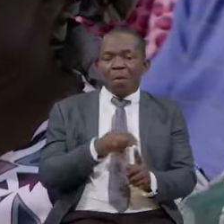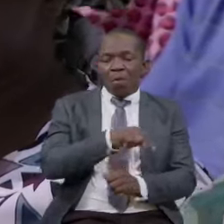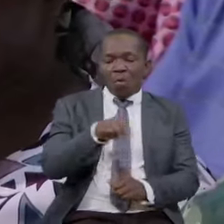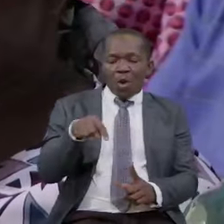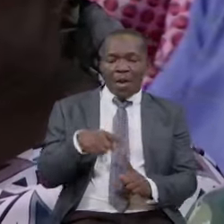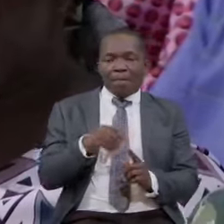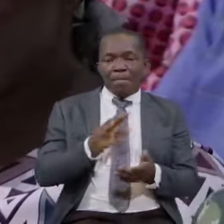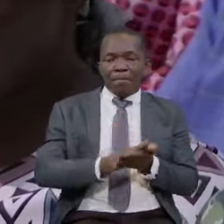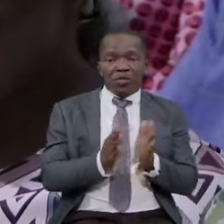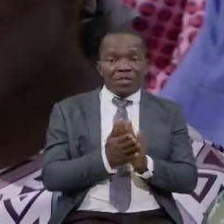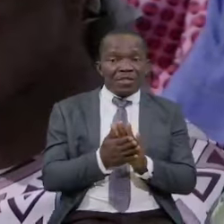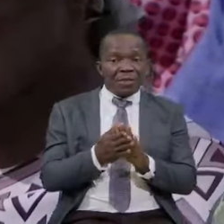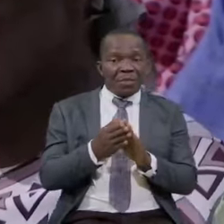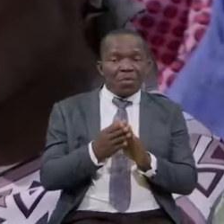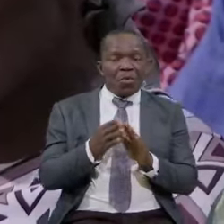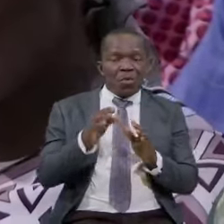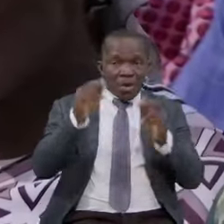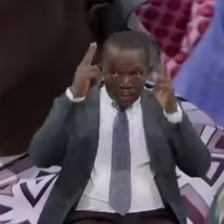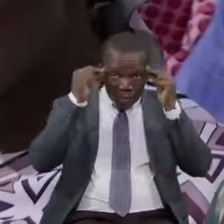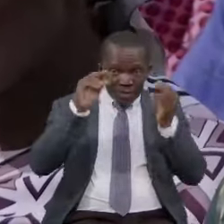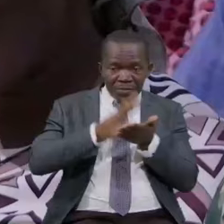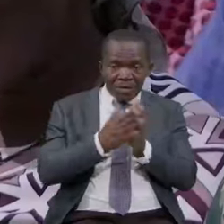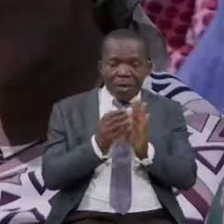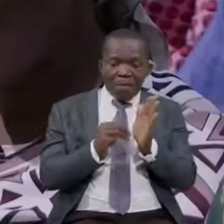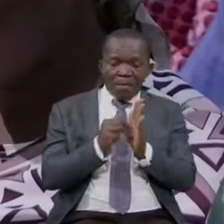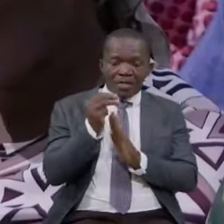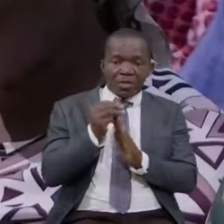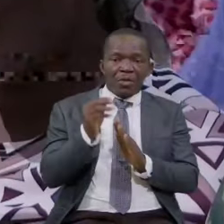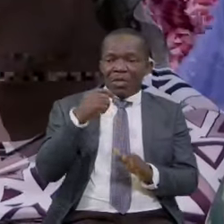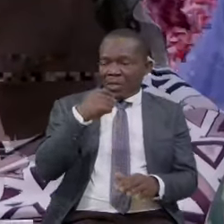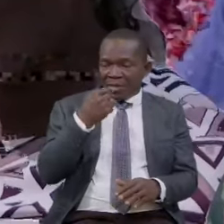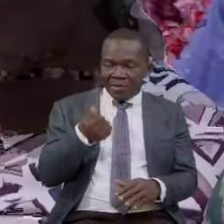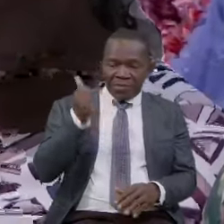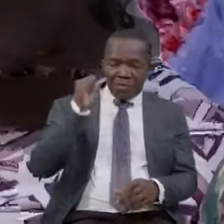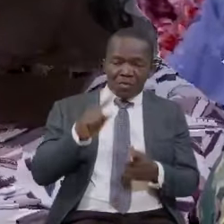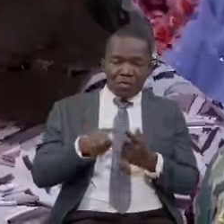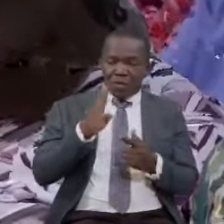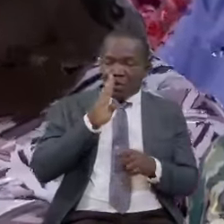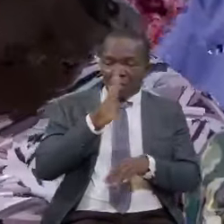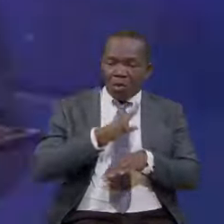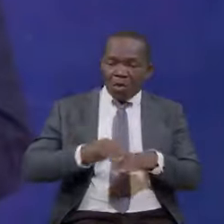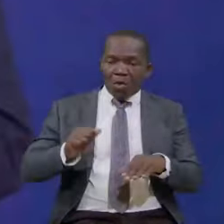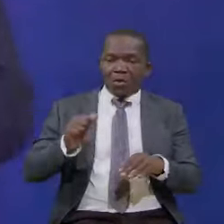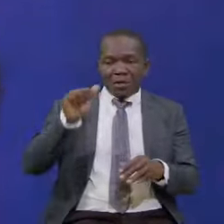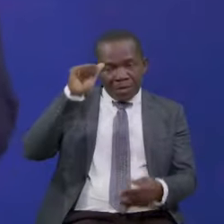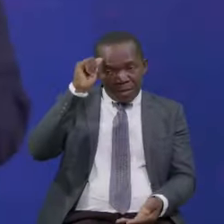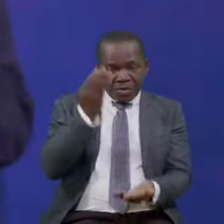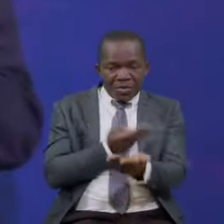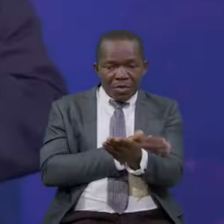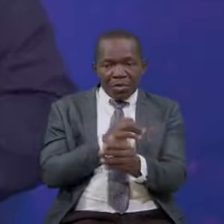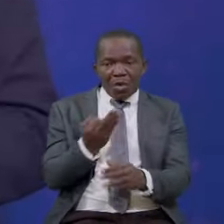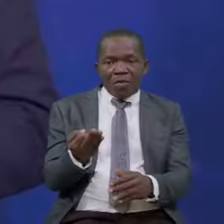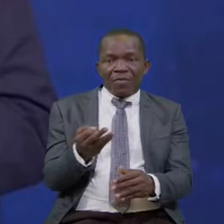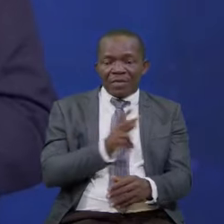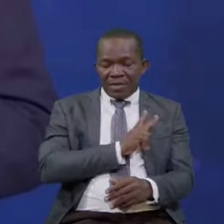fils de la fille de Pharaon verset 25 aima mieux être